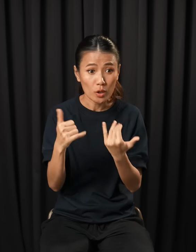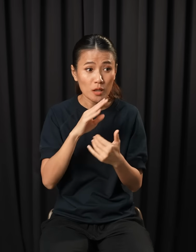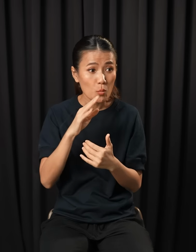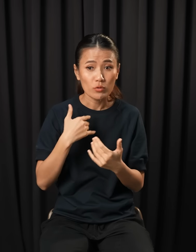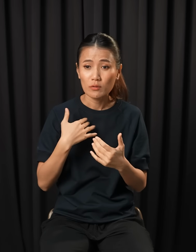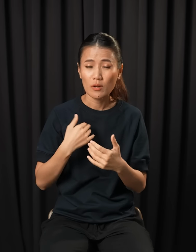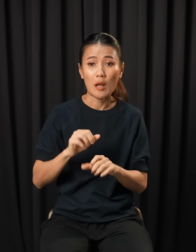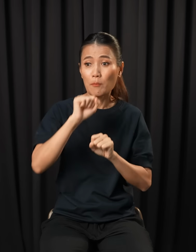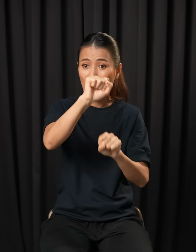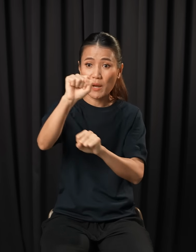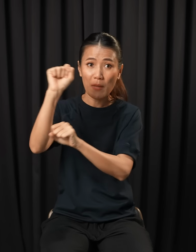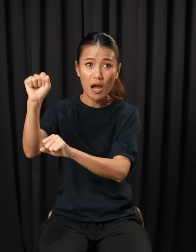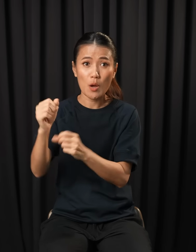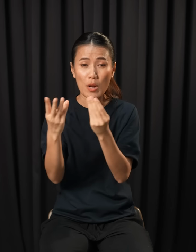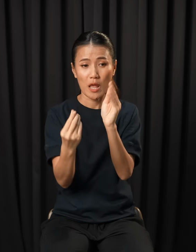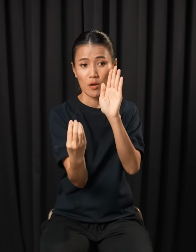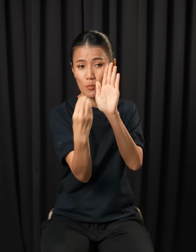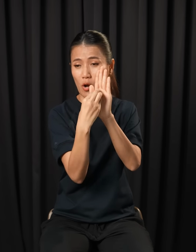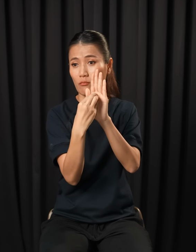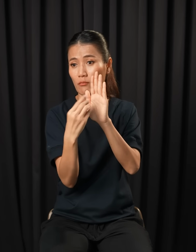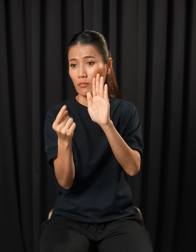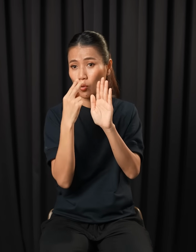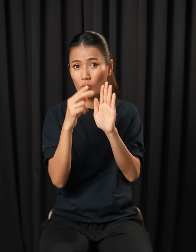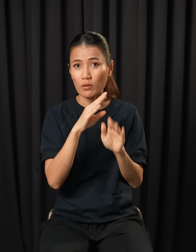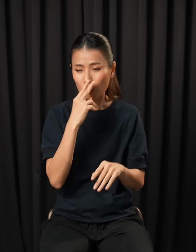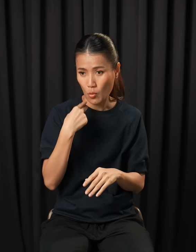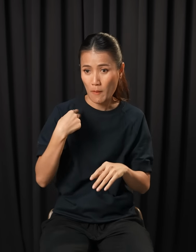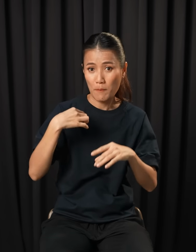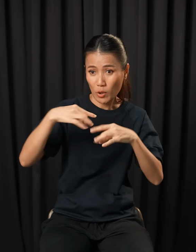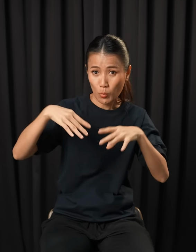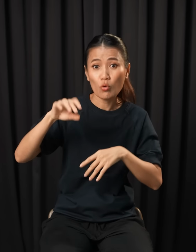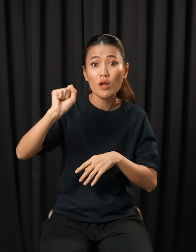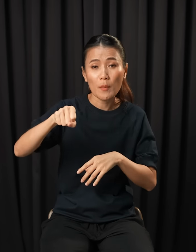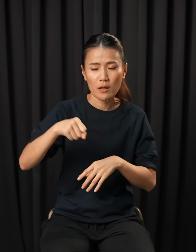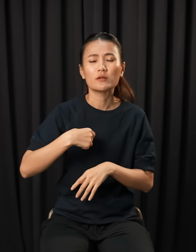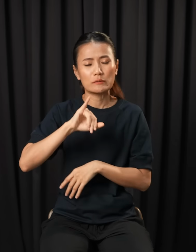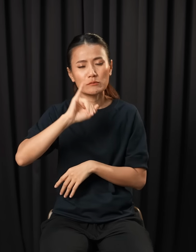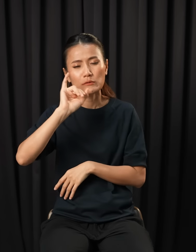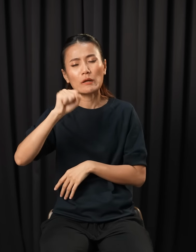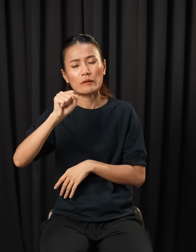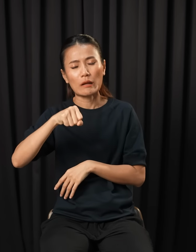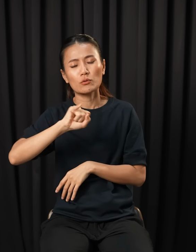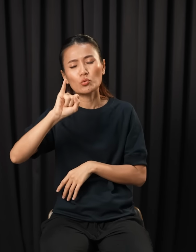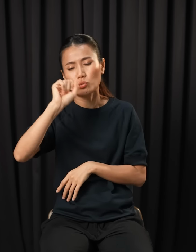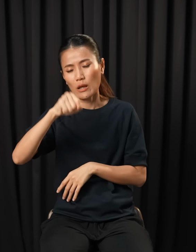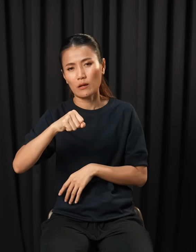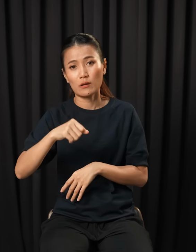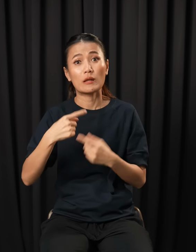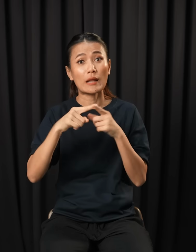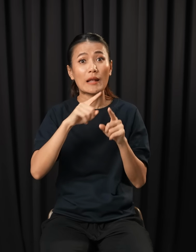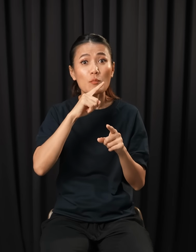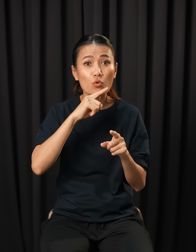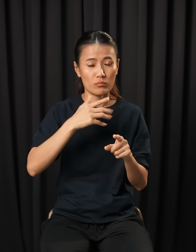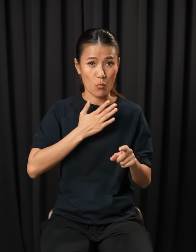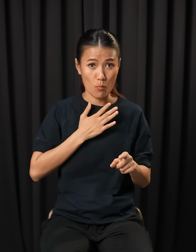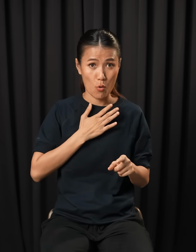ร ียงลำดับให้รู้ว่าเบอร์เท่าไหร่ ง ั้นในที่ไปทำโปสเตอร์กันตอนนี้เนี่ย ระวังว่ามันจะไม่ใช่ใช่ไหม ถูกต้องครับ ผมก็เลยโซเชียลมีเดียอะไ